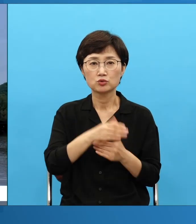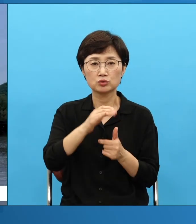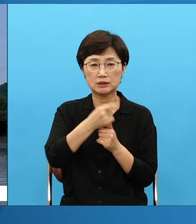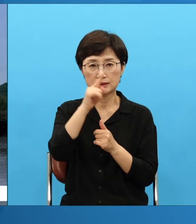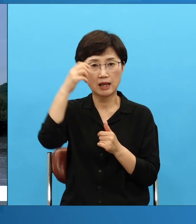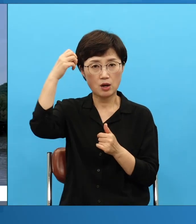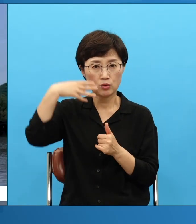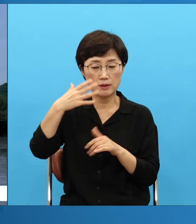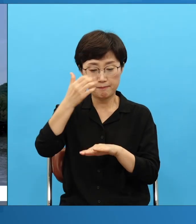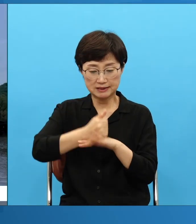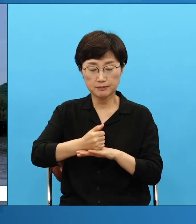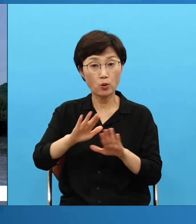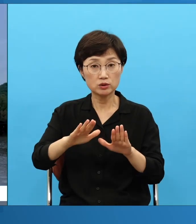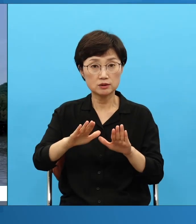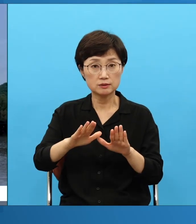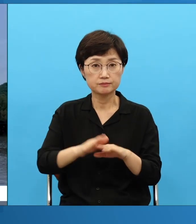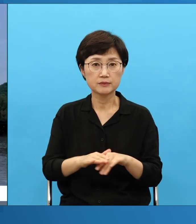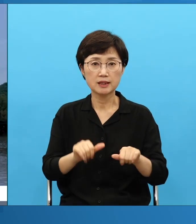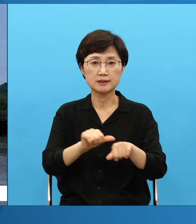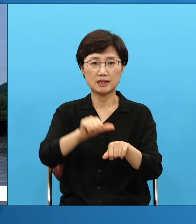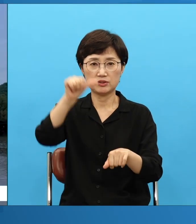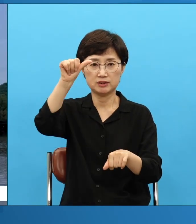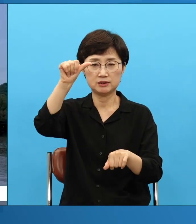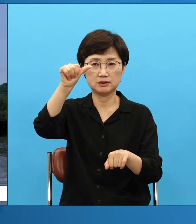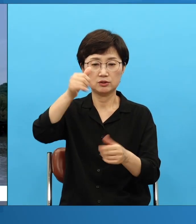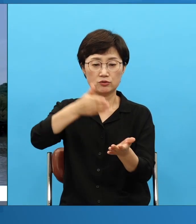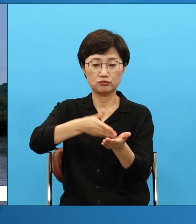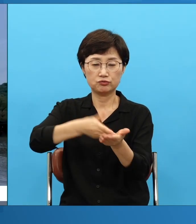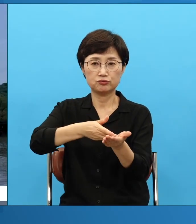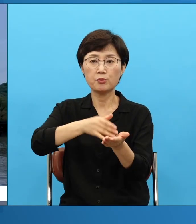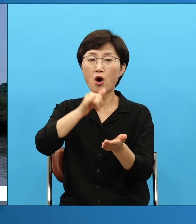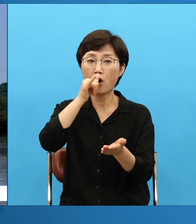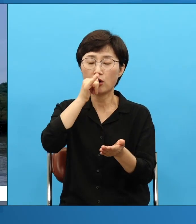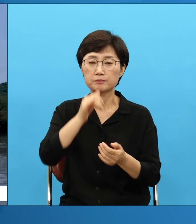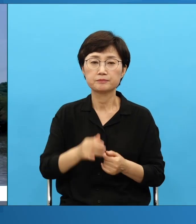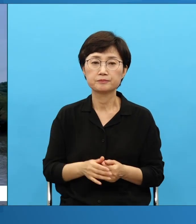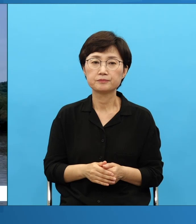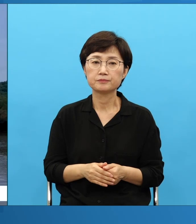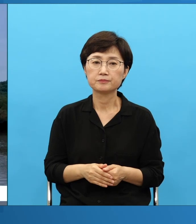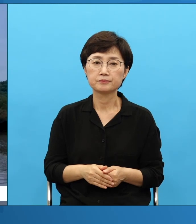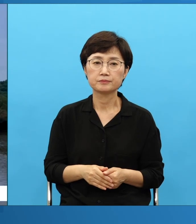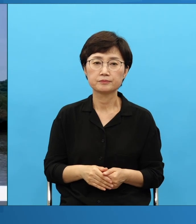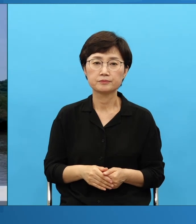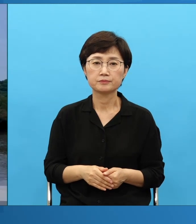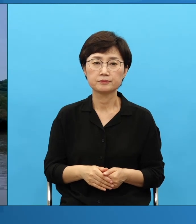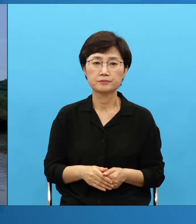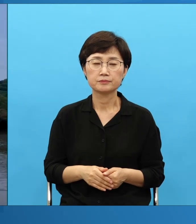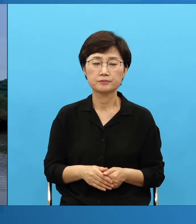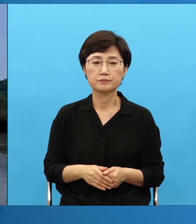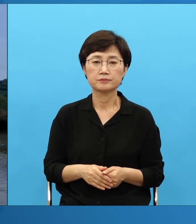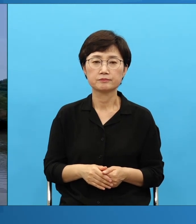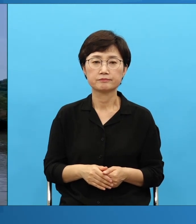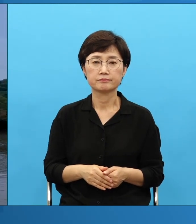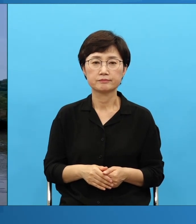중직자대학원 종강 예배가 오늘 오후 5시 RUTC TV에서 생방송됩니다.